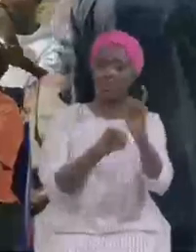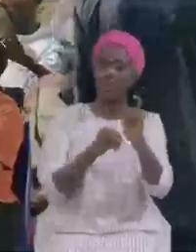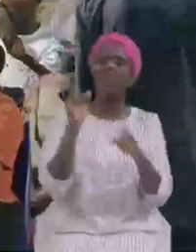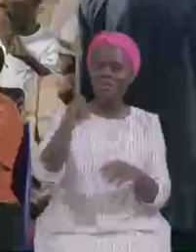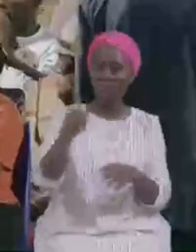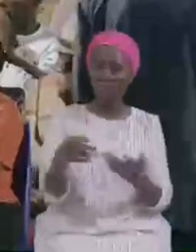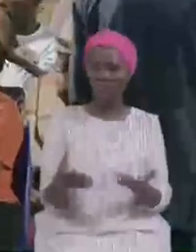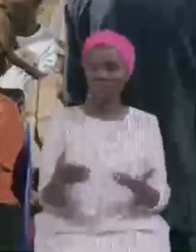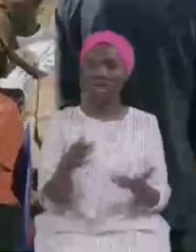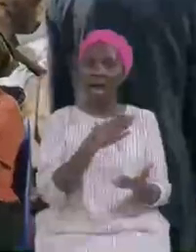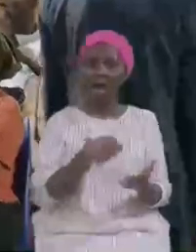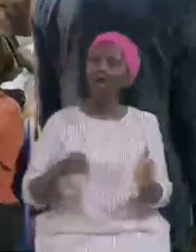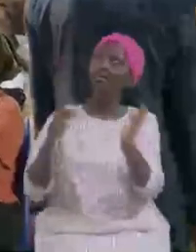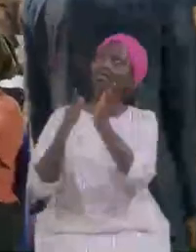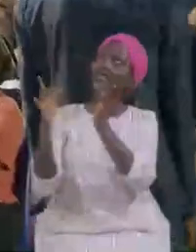Oui.